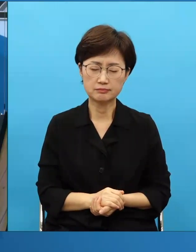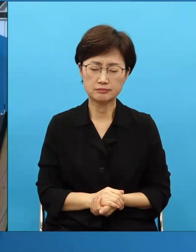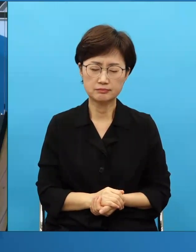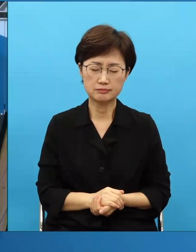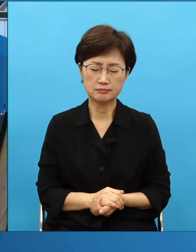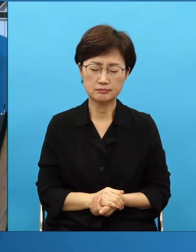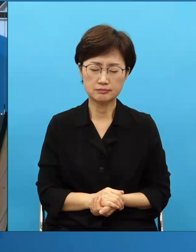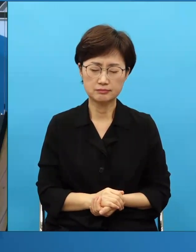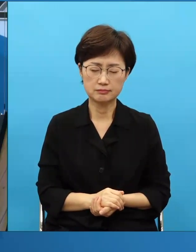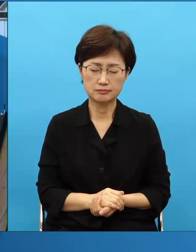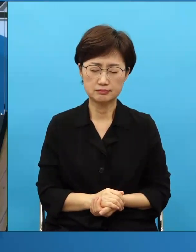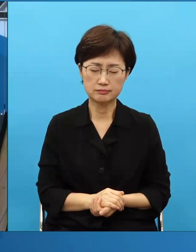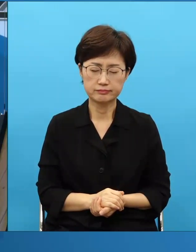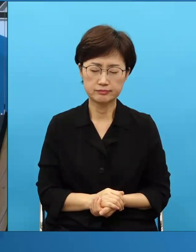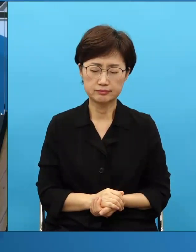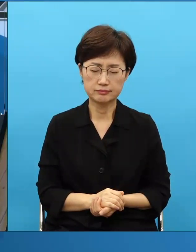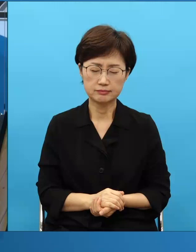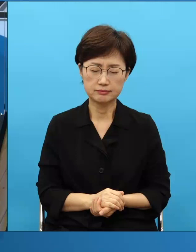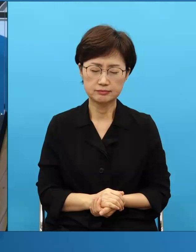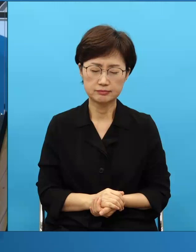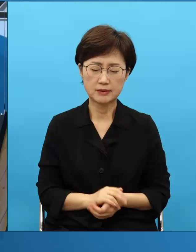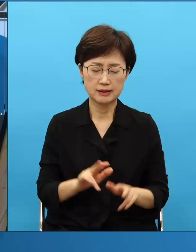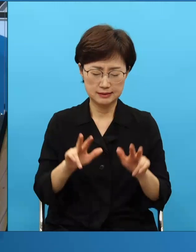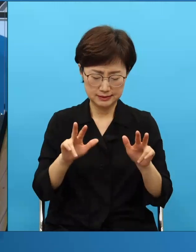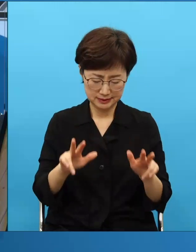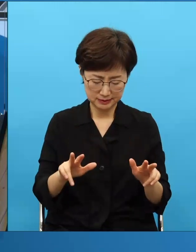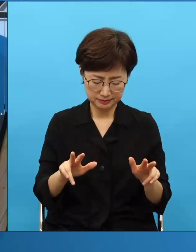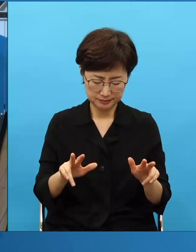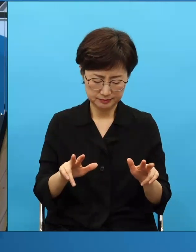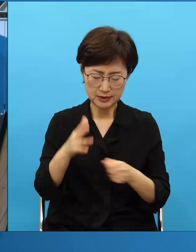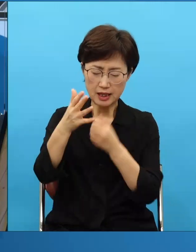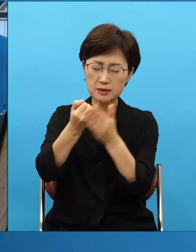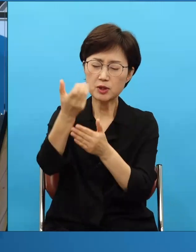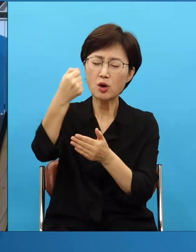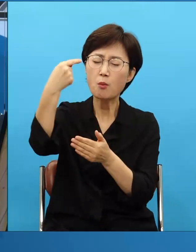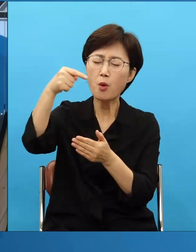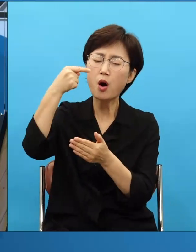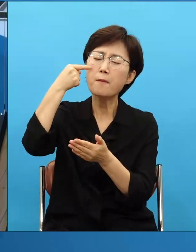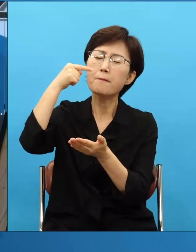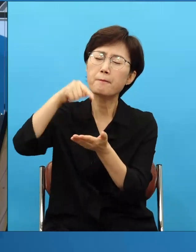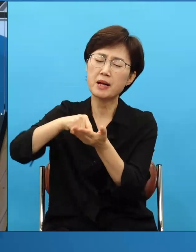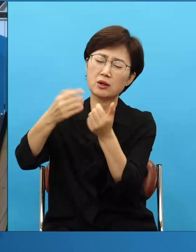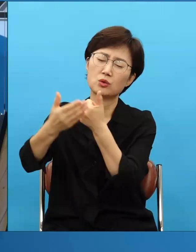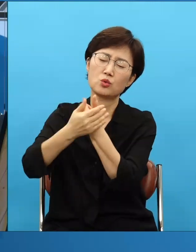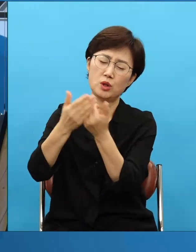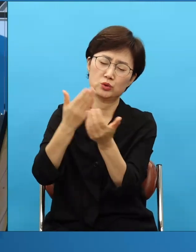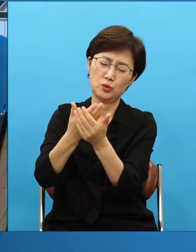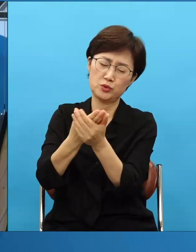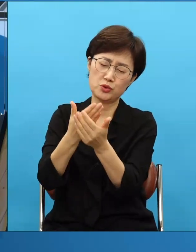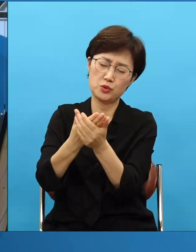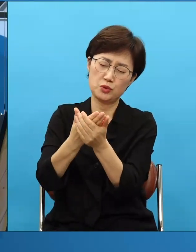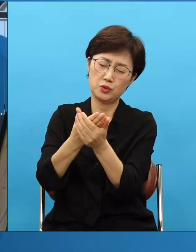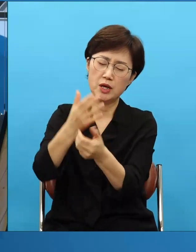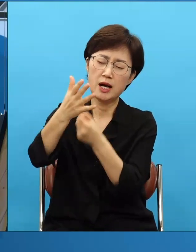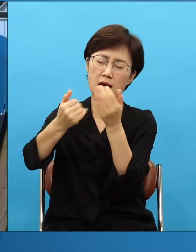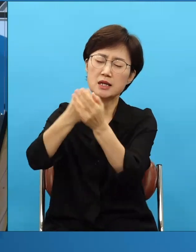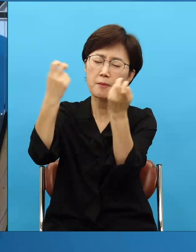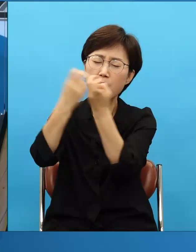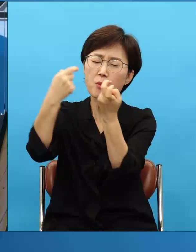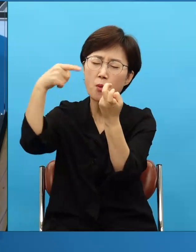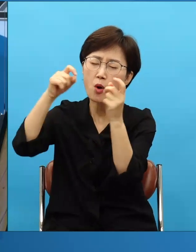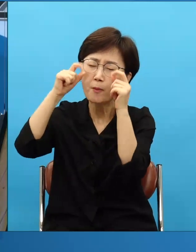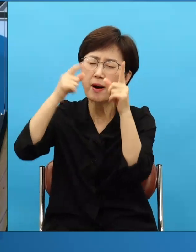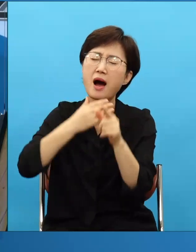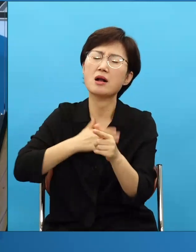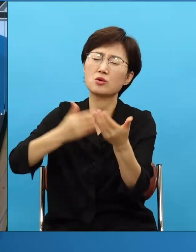kingdom be fulfilled in our fields. 지금 하나님의 것을 보는 영광과 하나님의 방법을 깨닫는 지혜를 주셔서 믿음으로